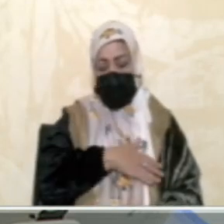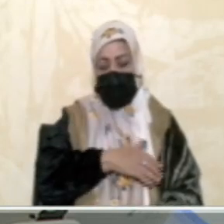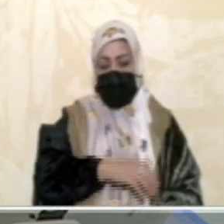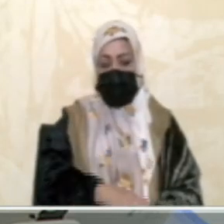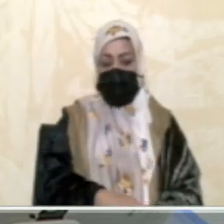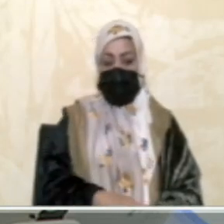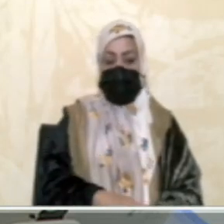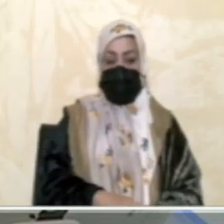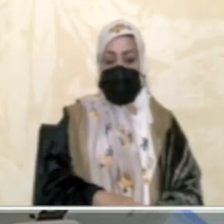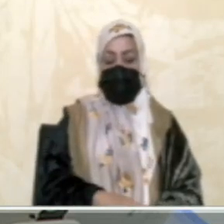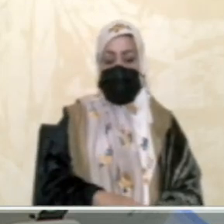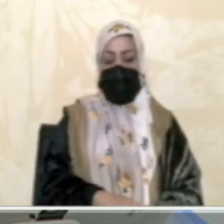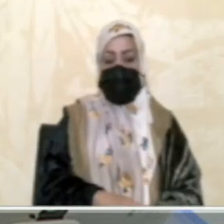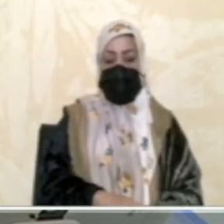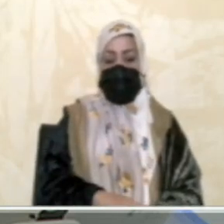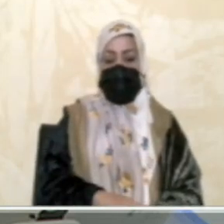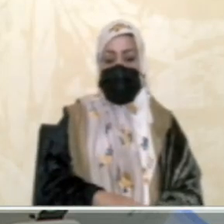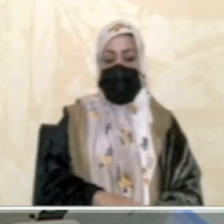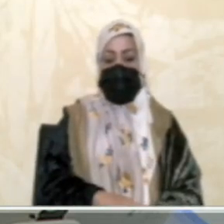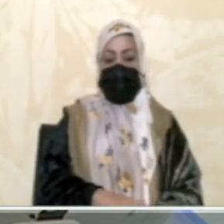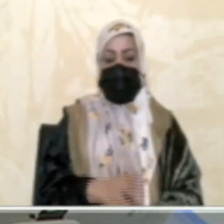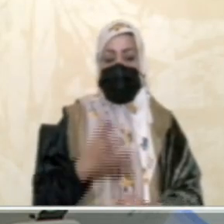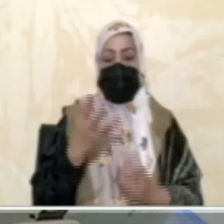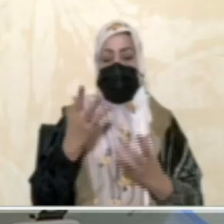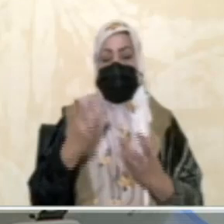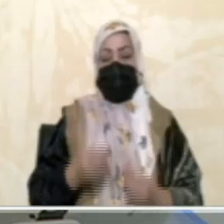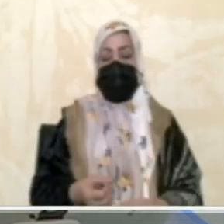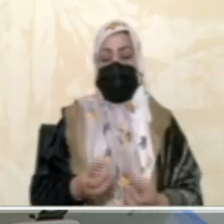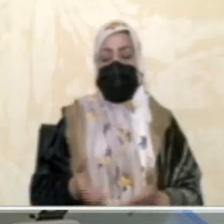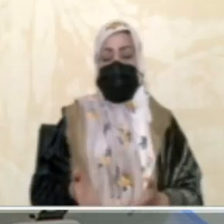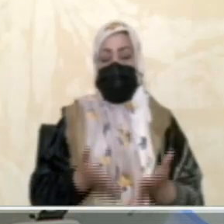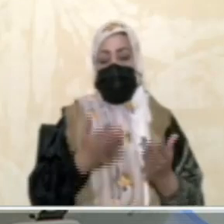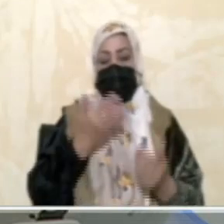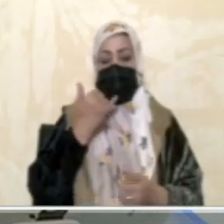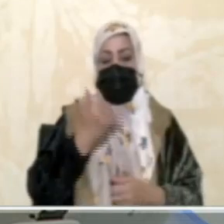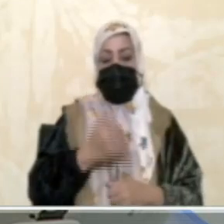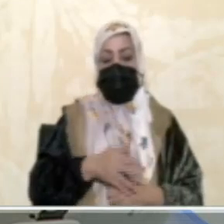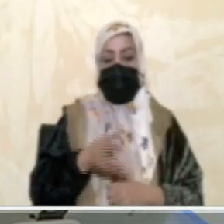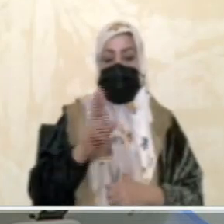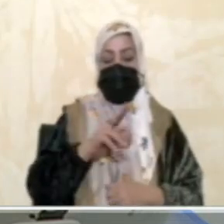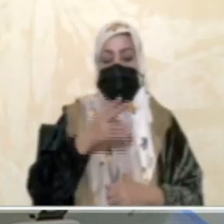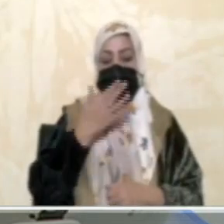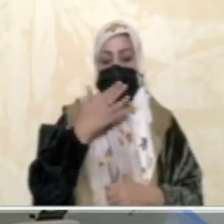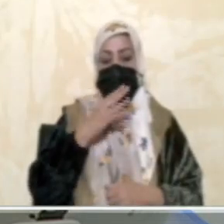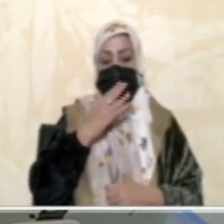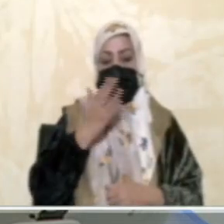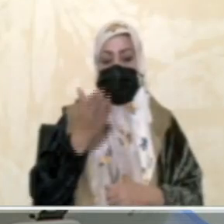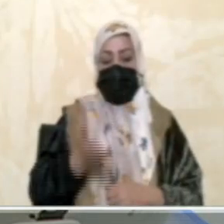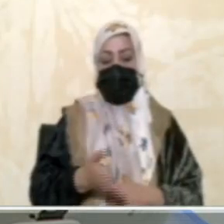اهلا وسهلا بك تفضل تفضل سؤالك الله يبارك فيك